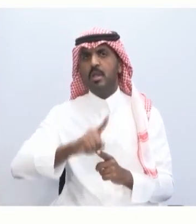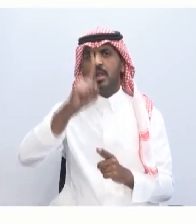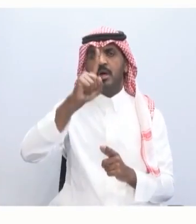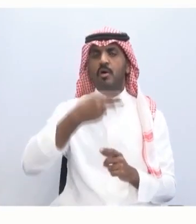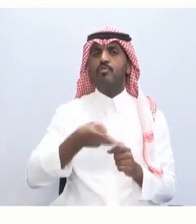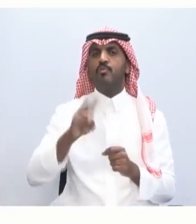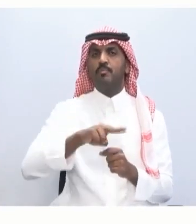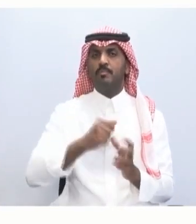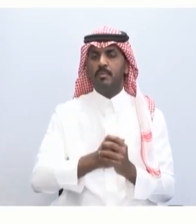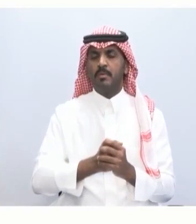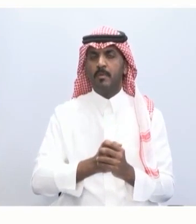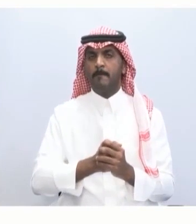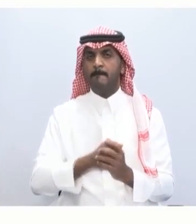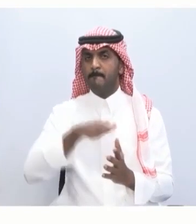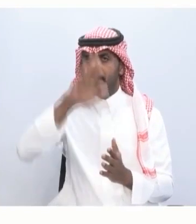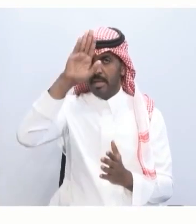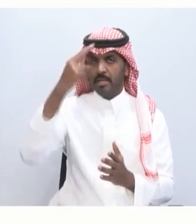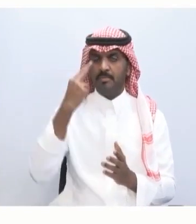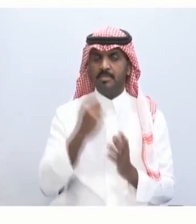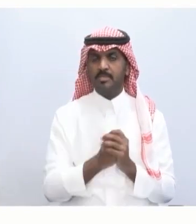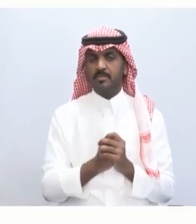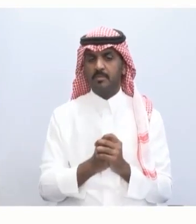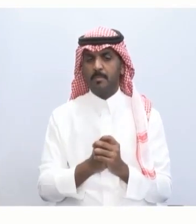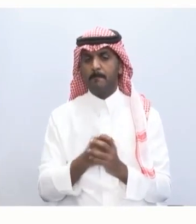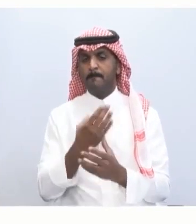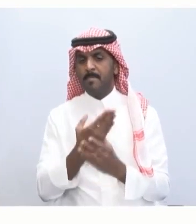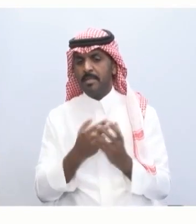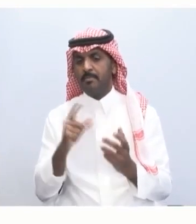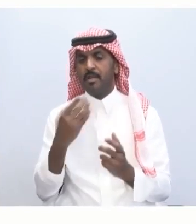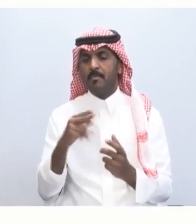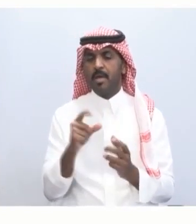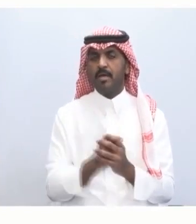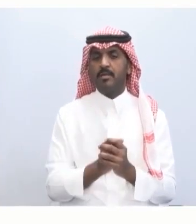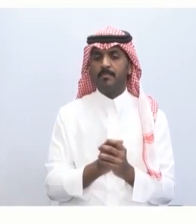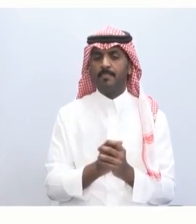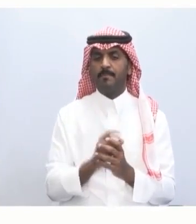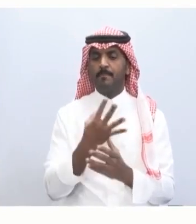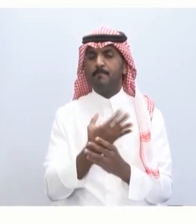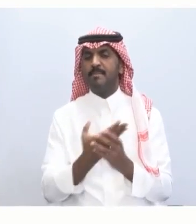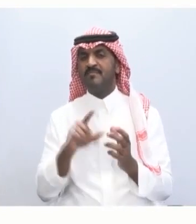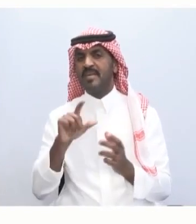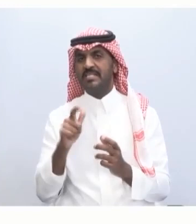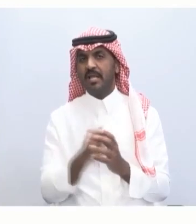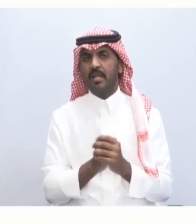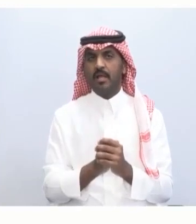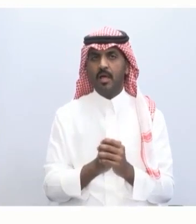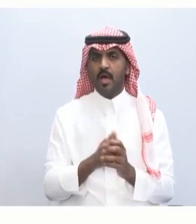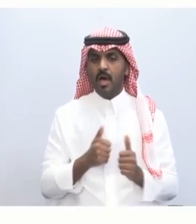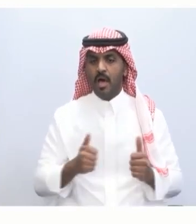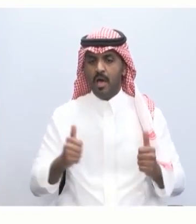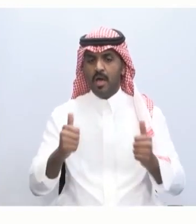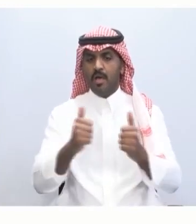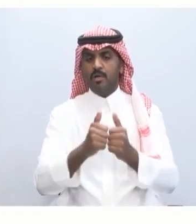العزيز بن عبد الرحمن بن فيصل ال سعود وكان ذلك في تاريخ